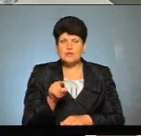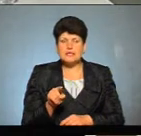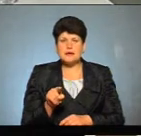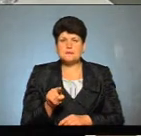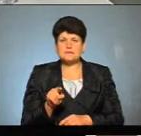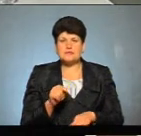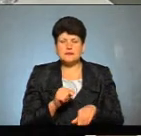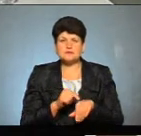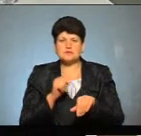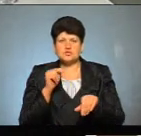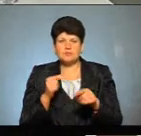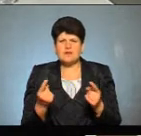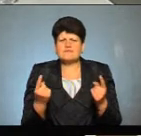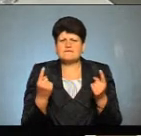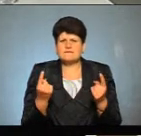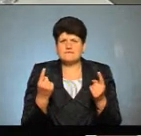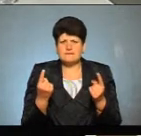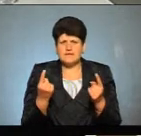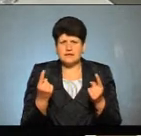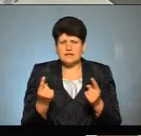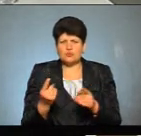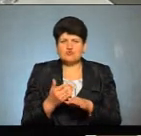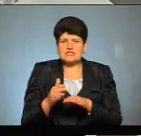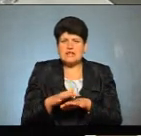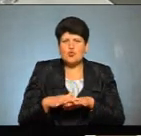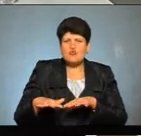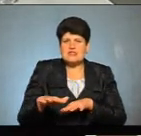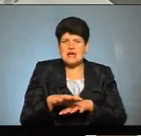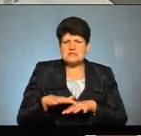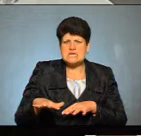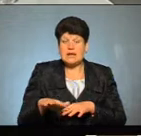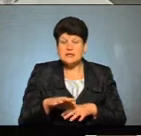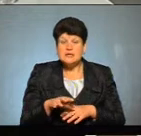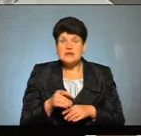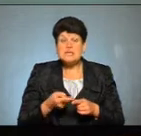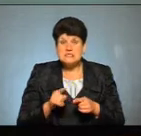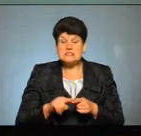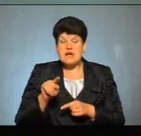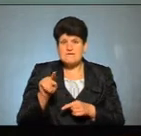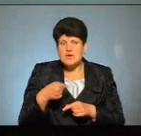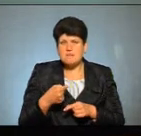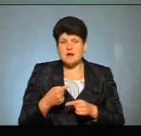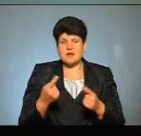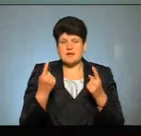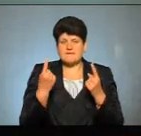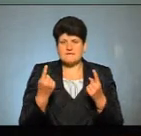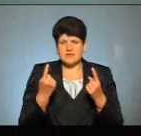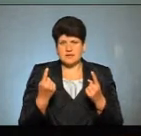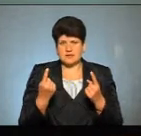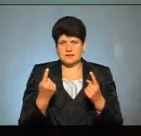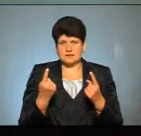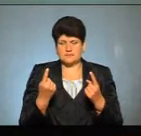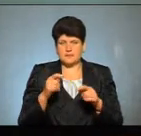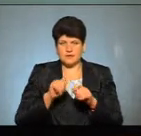охоплює дуже велику частину населення, і отже це вимагає і певних значних